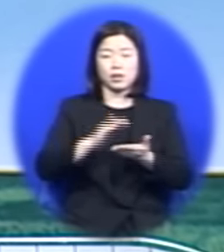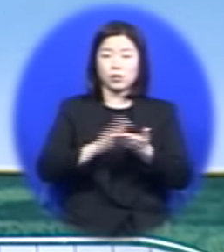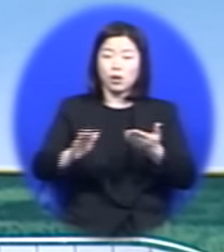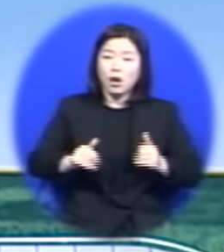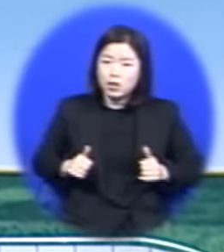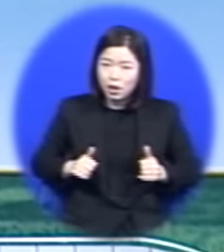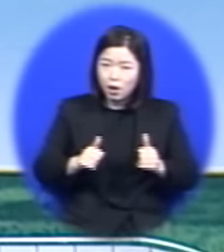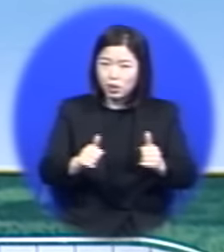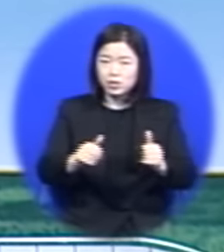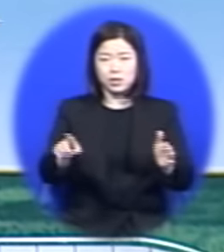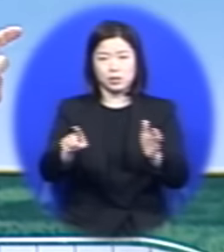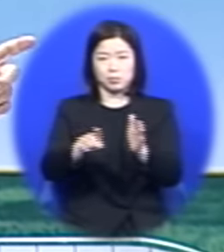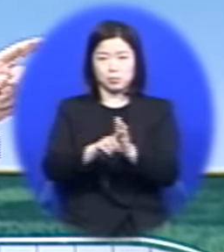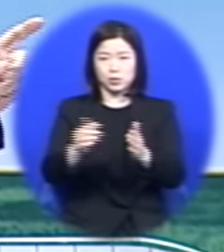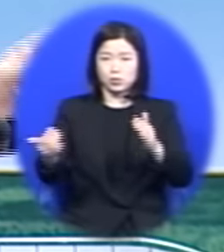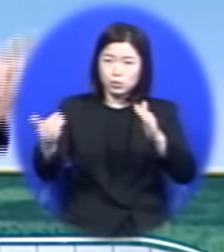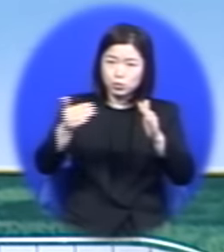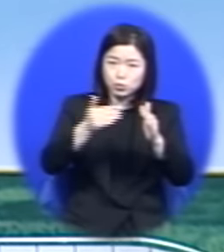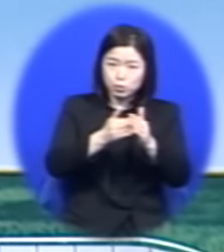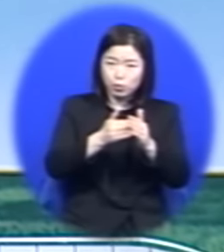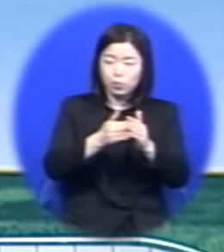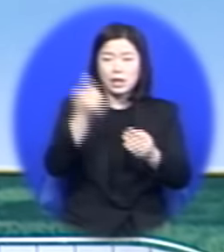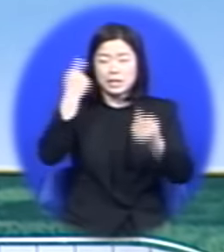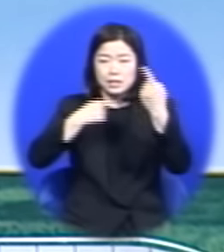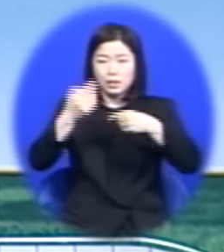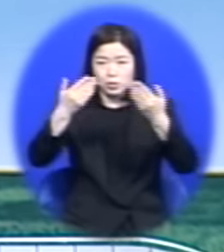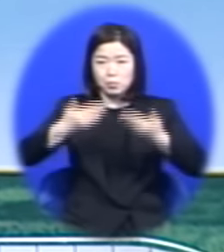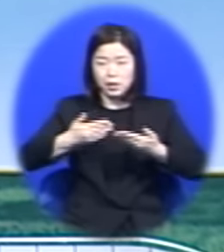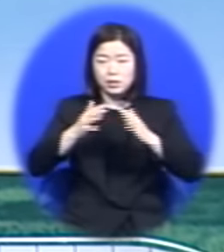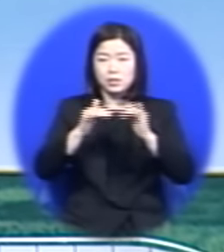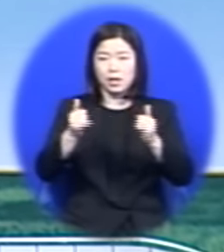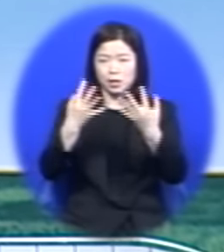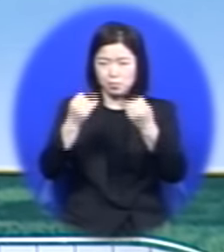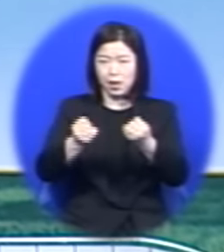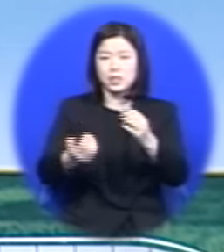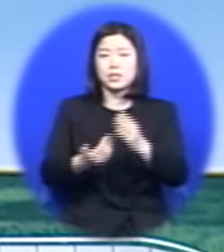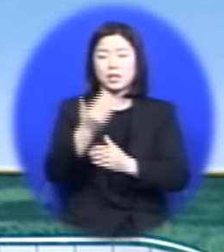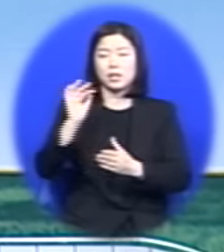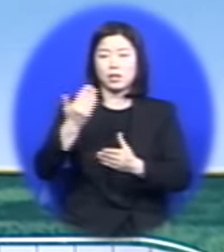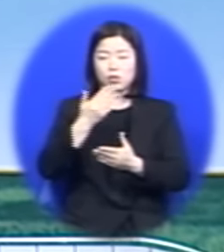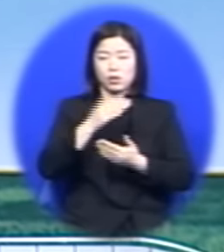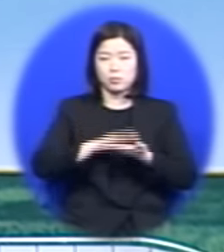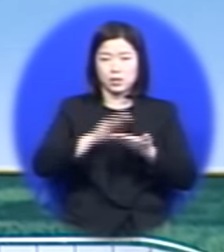열심히 믿을수록 상처받는 사람들이 더 생깁니다.